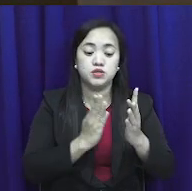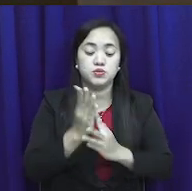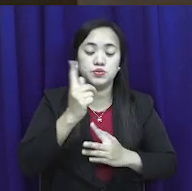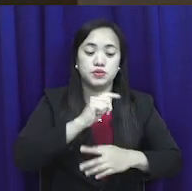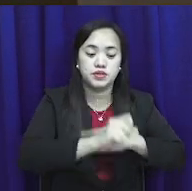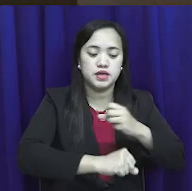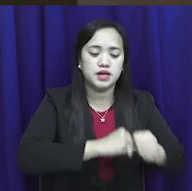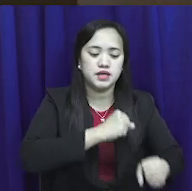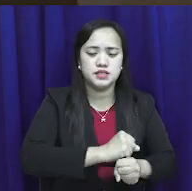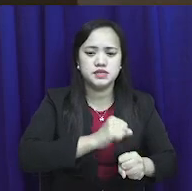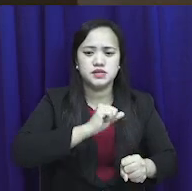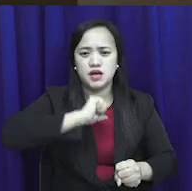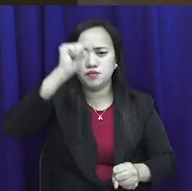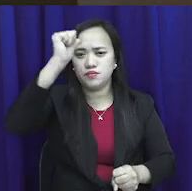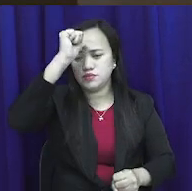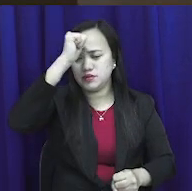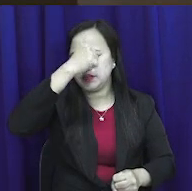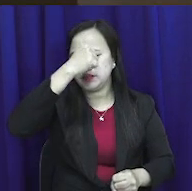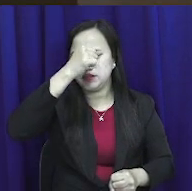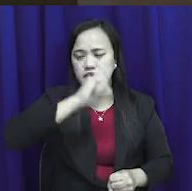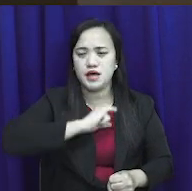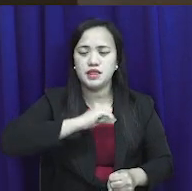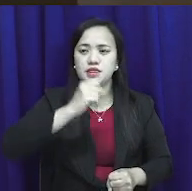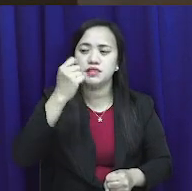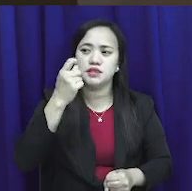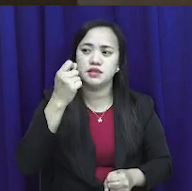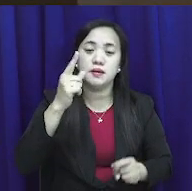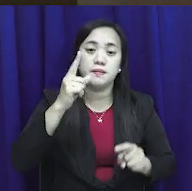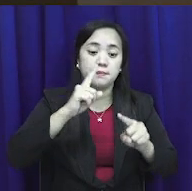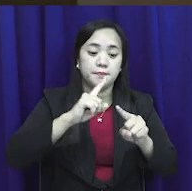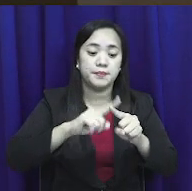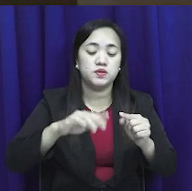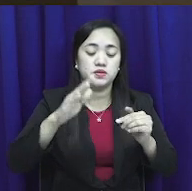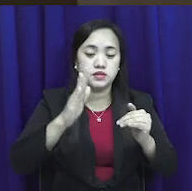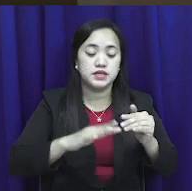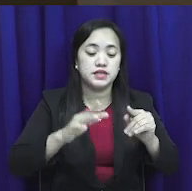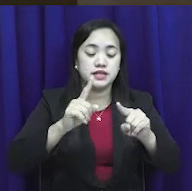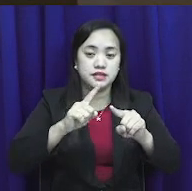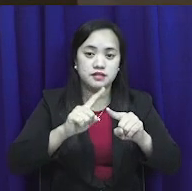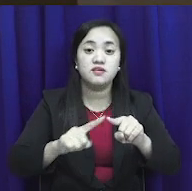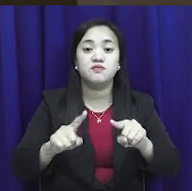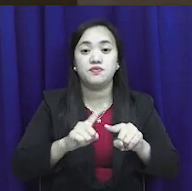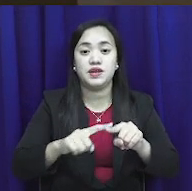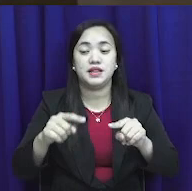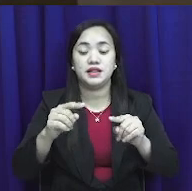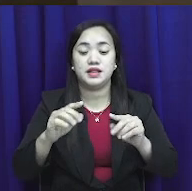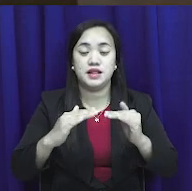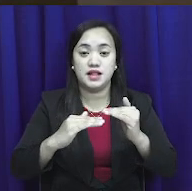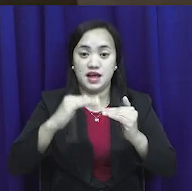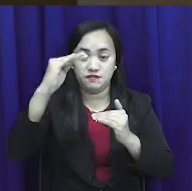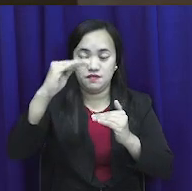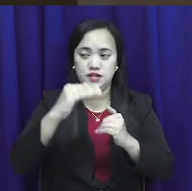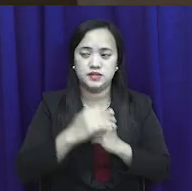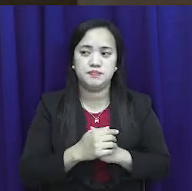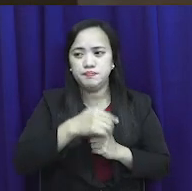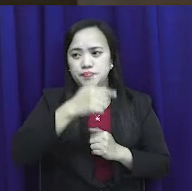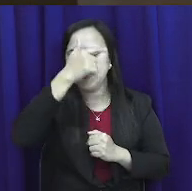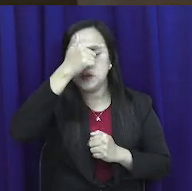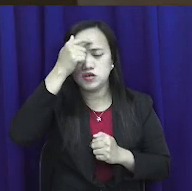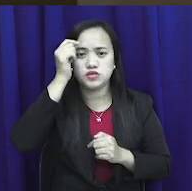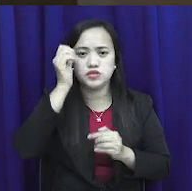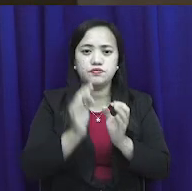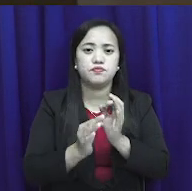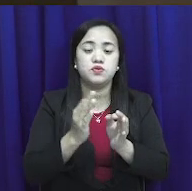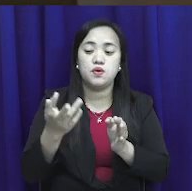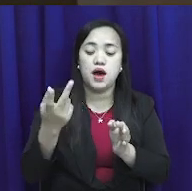realized na siguro meron ako non pero on a different level kasi ah pag nagkaroon ka ng anak